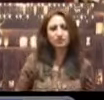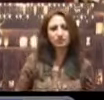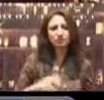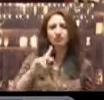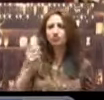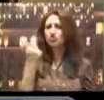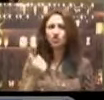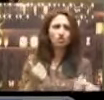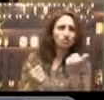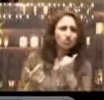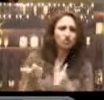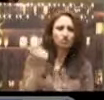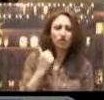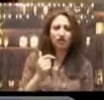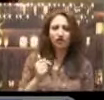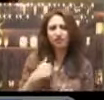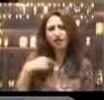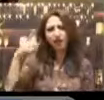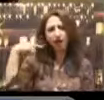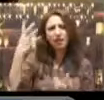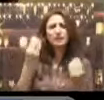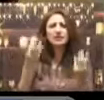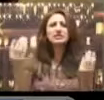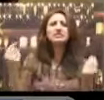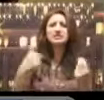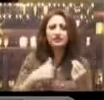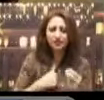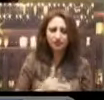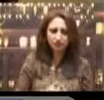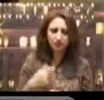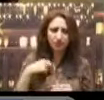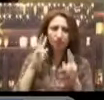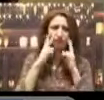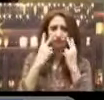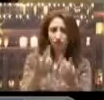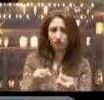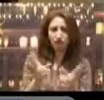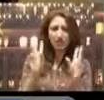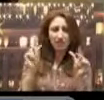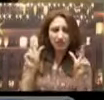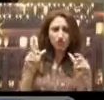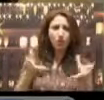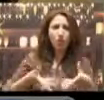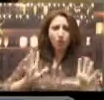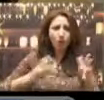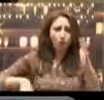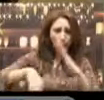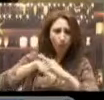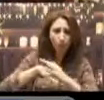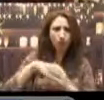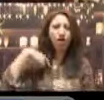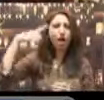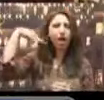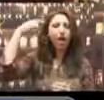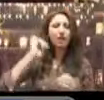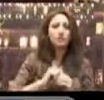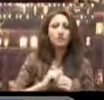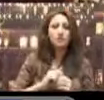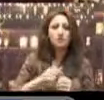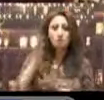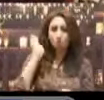متضاربه، يعني دايما بيحلم. كنت بتفرج على ماتش كوره احلم، بتفرج على فيلم احلم،